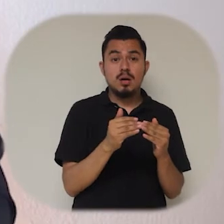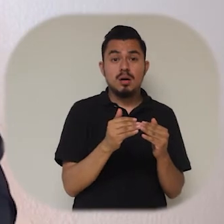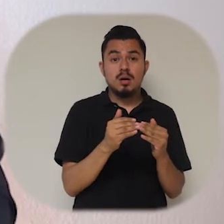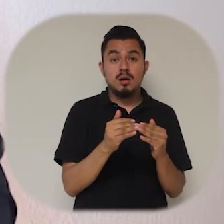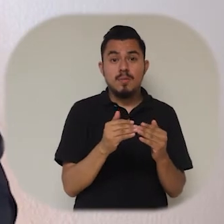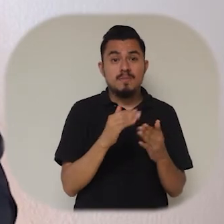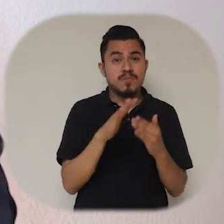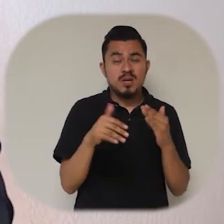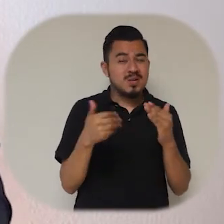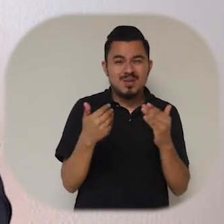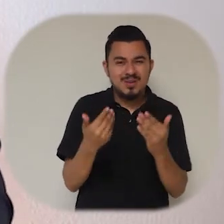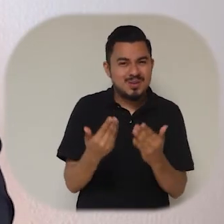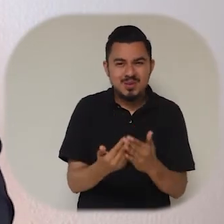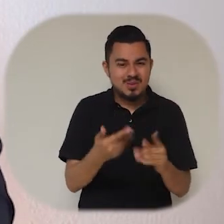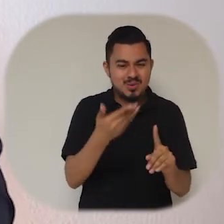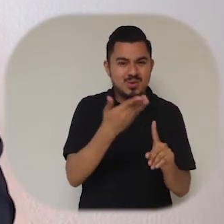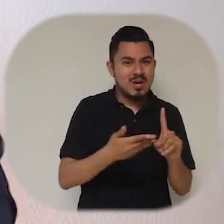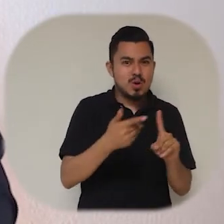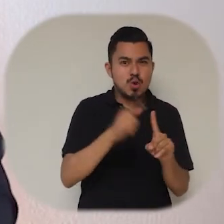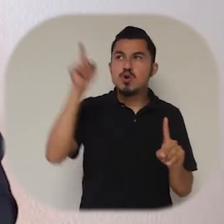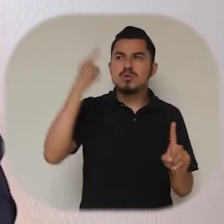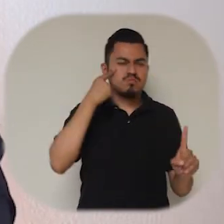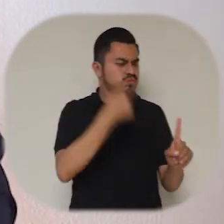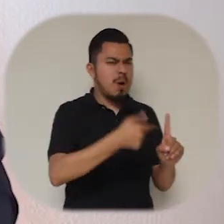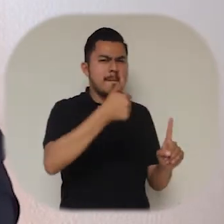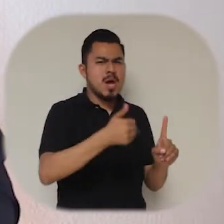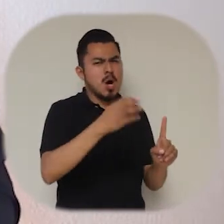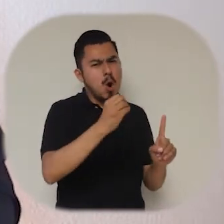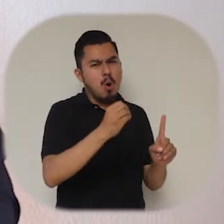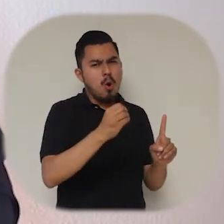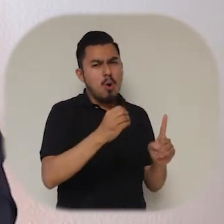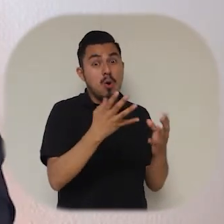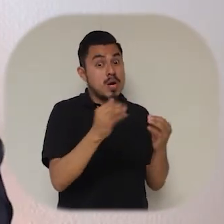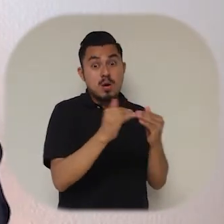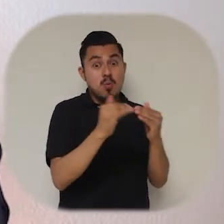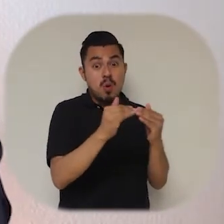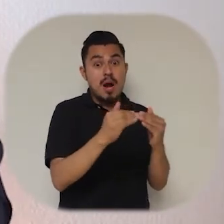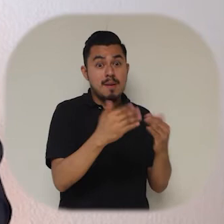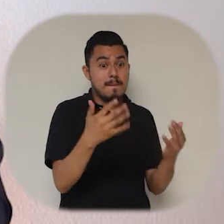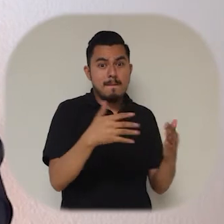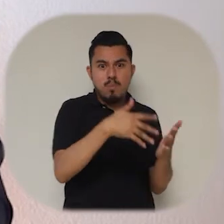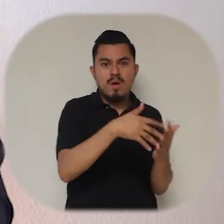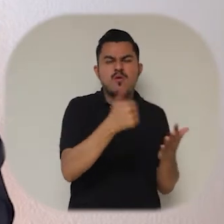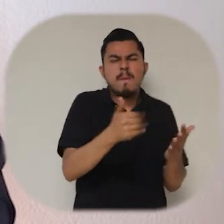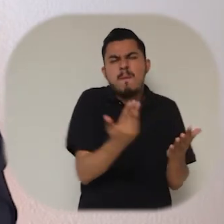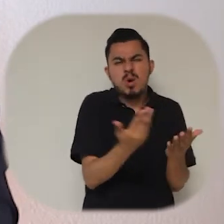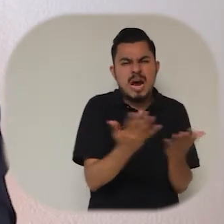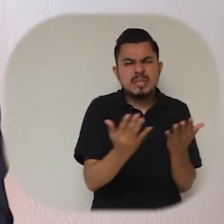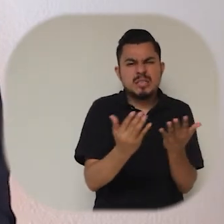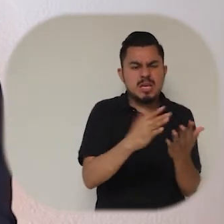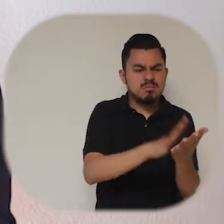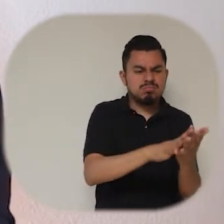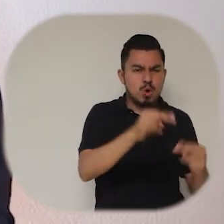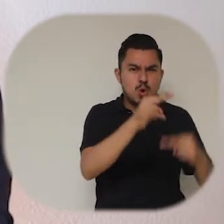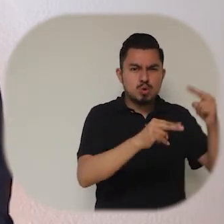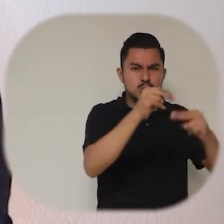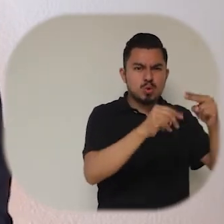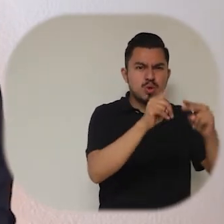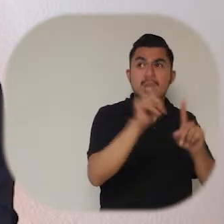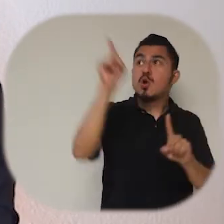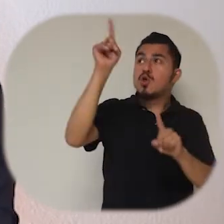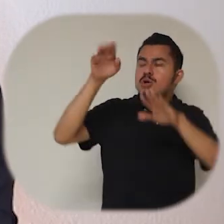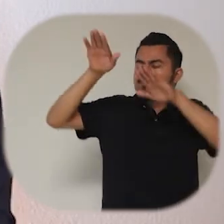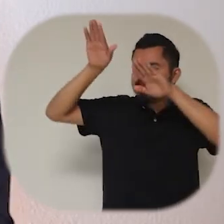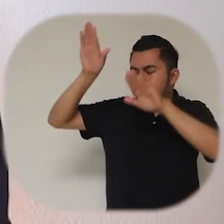같은 그런 상을 찍어버립니다. 또 무너진 여호와의 제단을 다시 세우고 또 하나님을 구하고 하나님의 말씀에